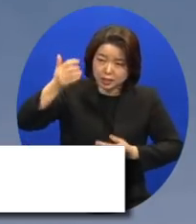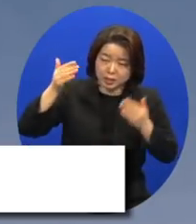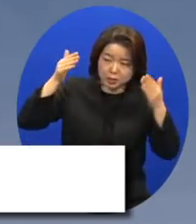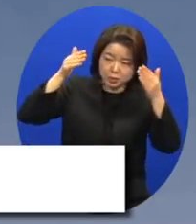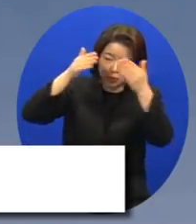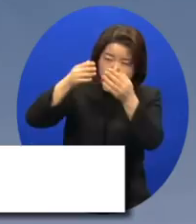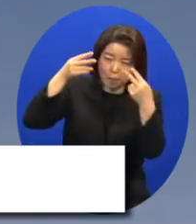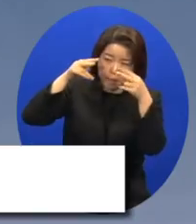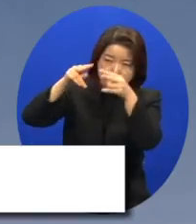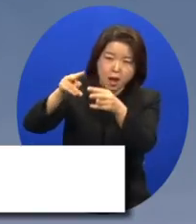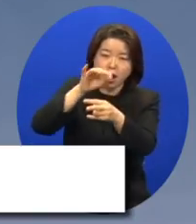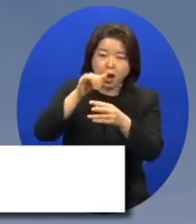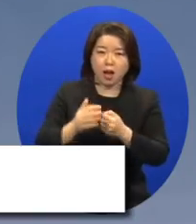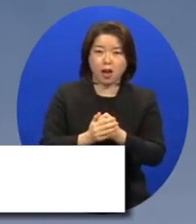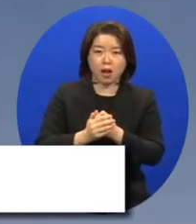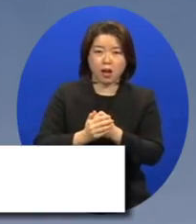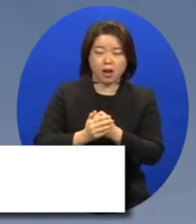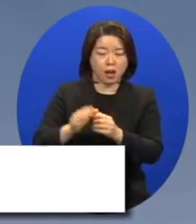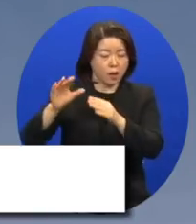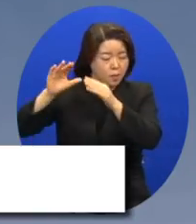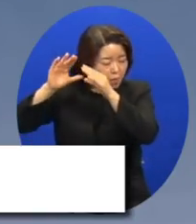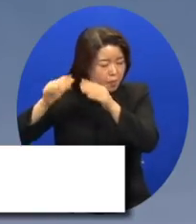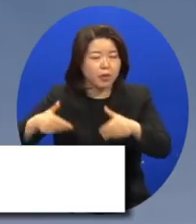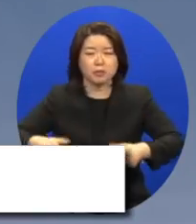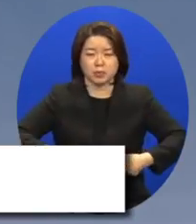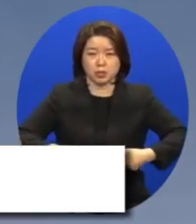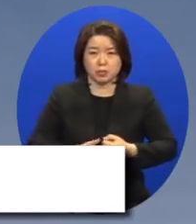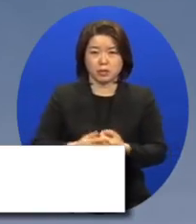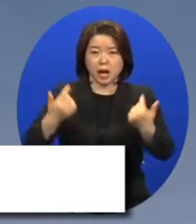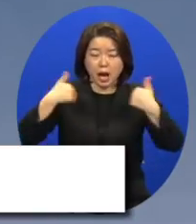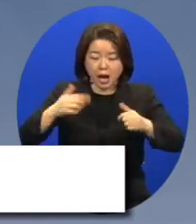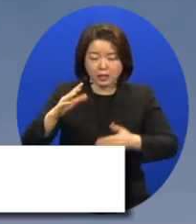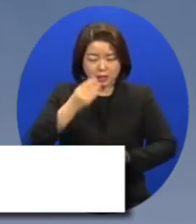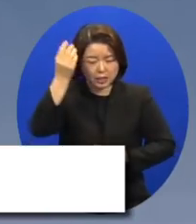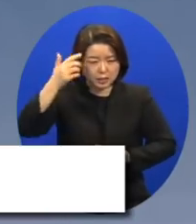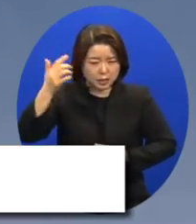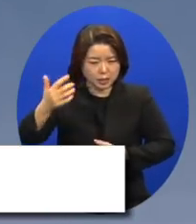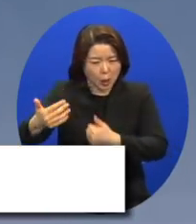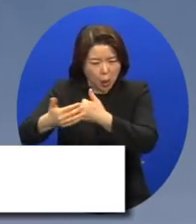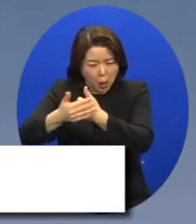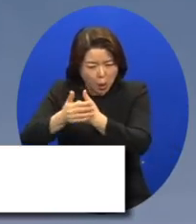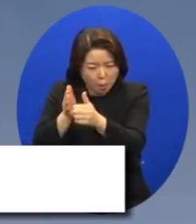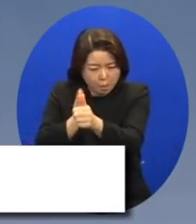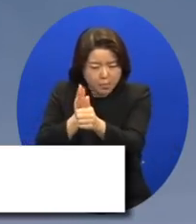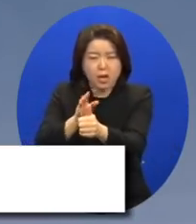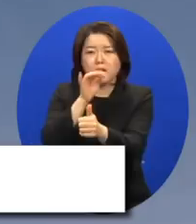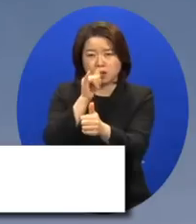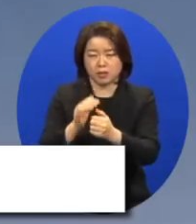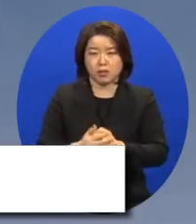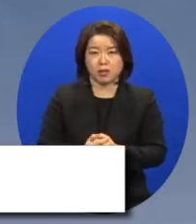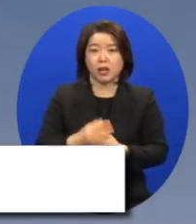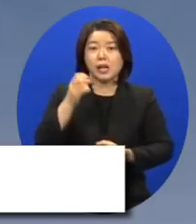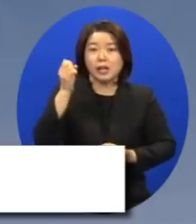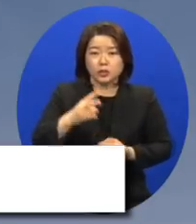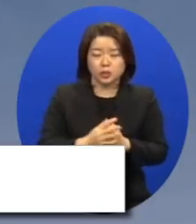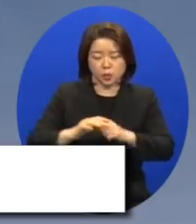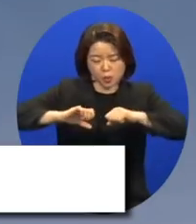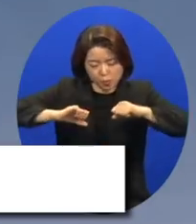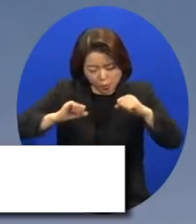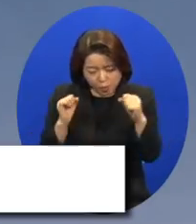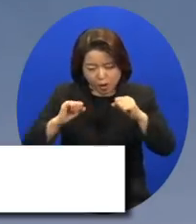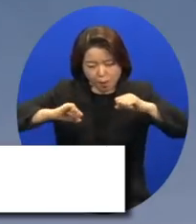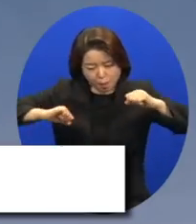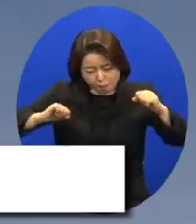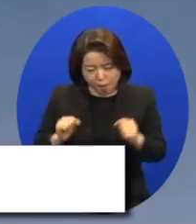합니다 성년기 귀 기울여야 합니다 항상 성령님께 도움을 구해야 합니다 그리고 순종의 걸음을